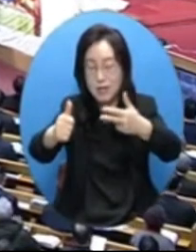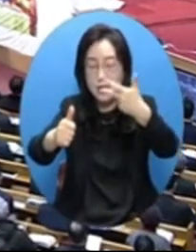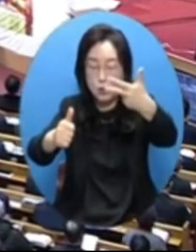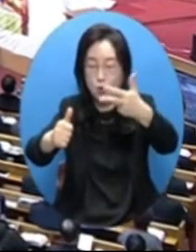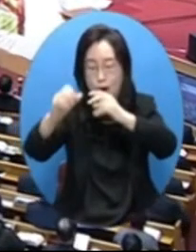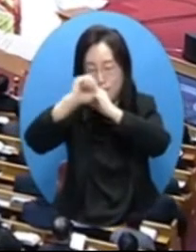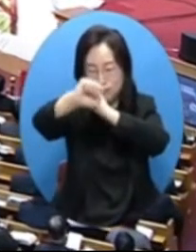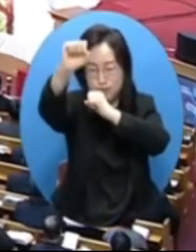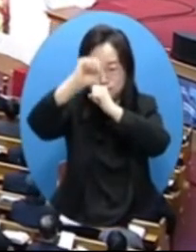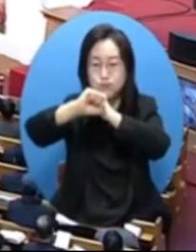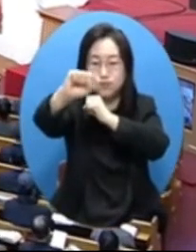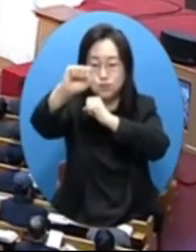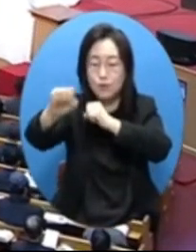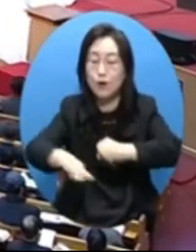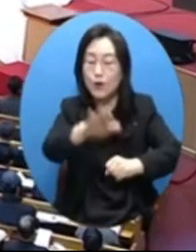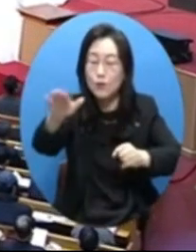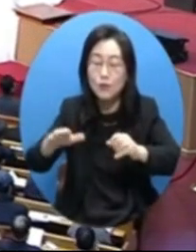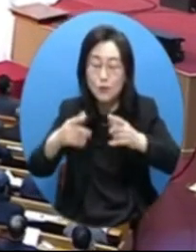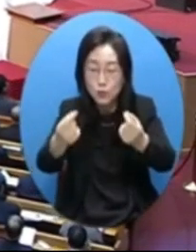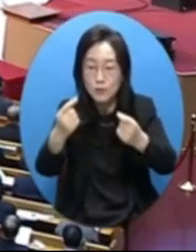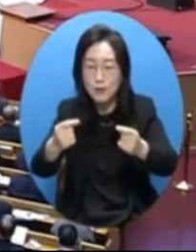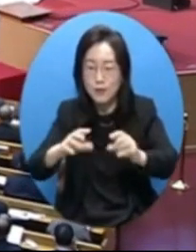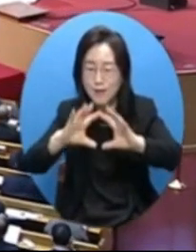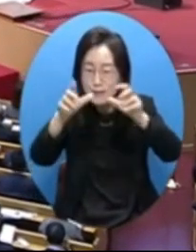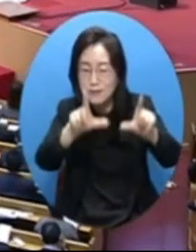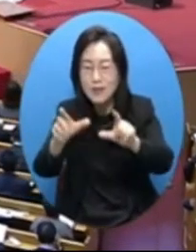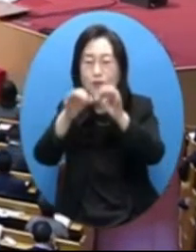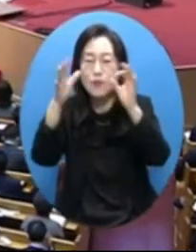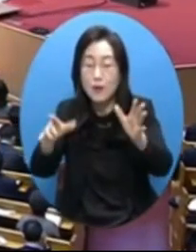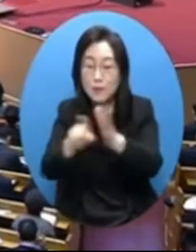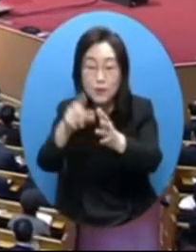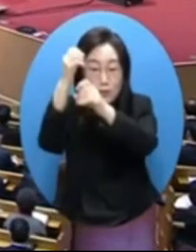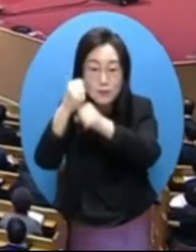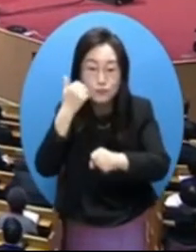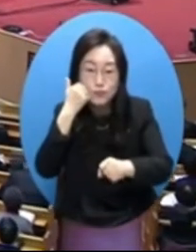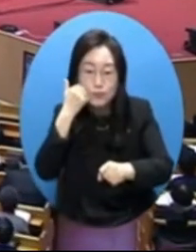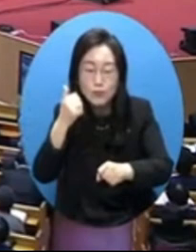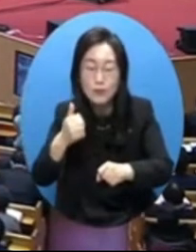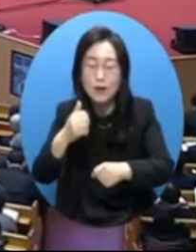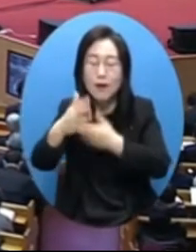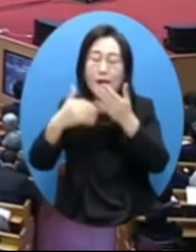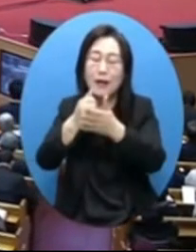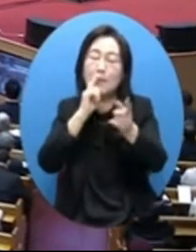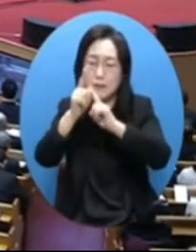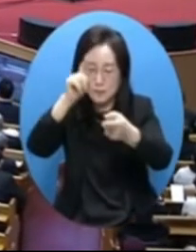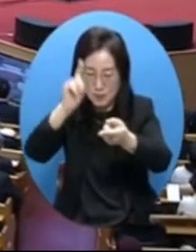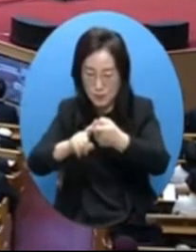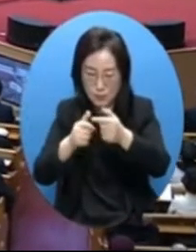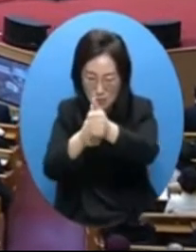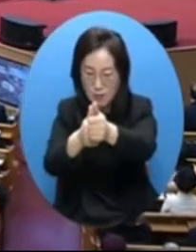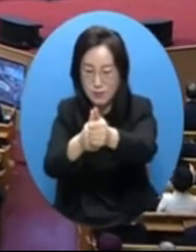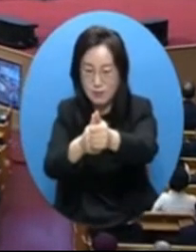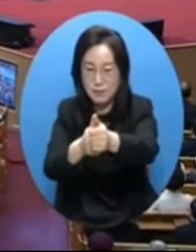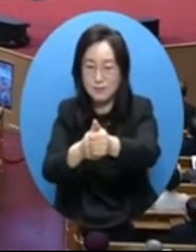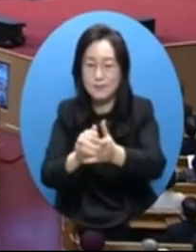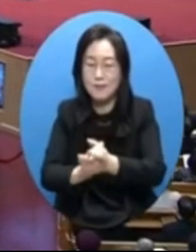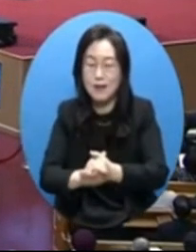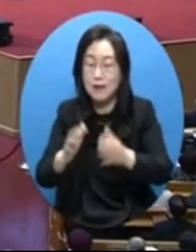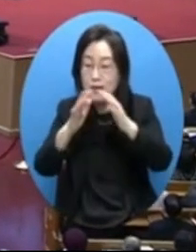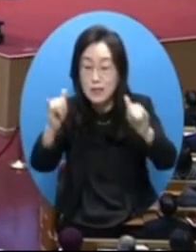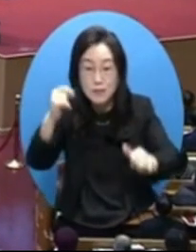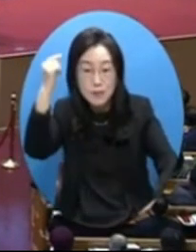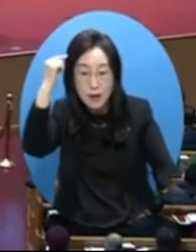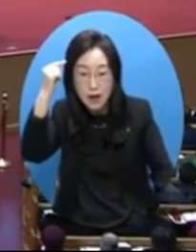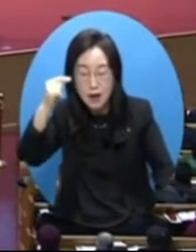살아가는 동안 우리가 믿고 오지 않았다는 것은 하나님의 약속의 말씀인 것입니다 우리가 말씀을 따라가야 되는 것입니다 인간의